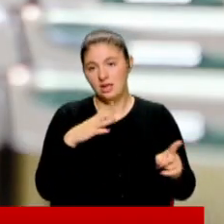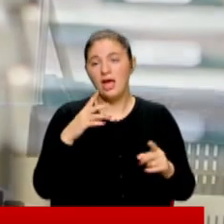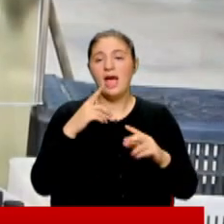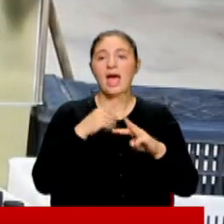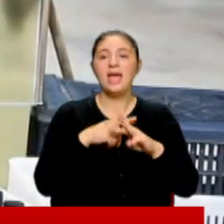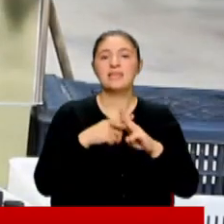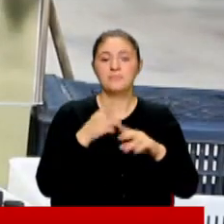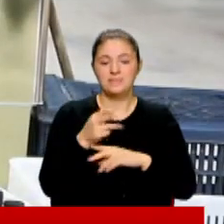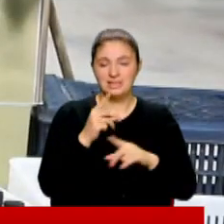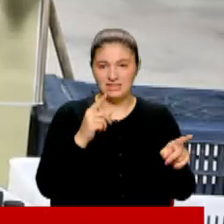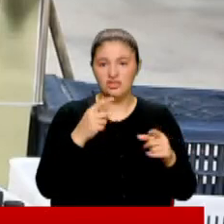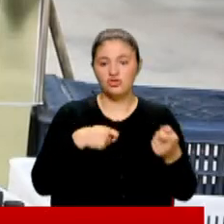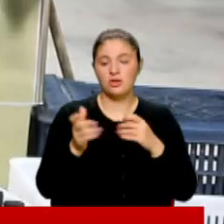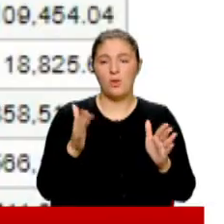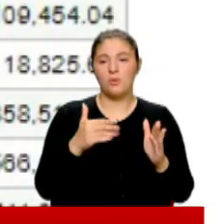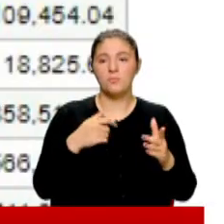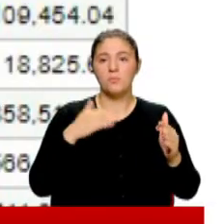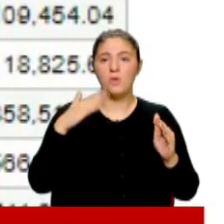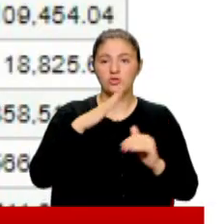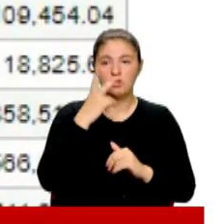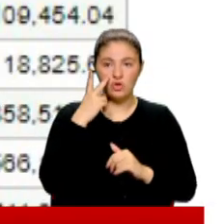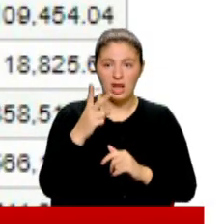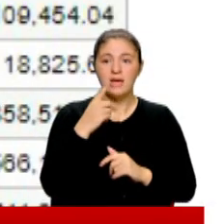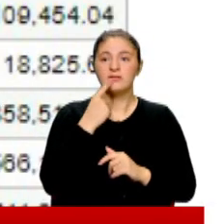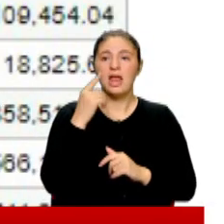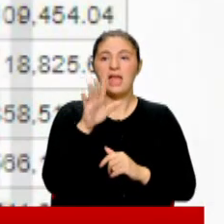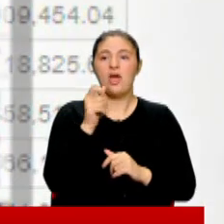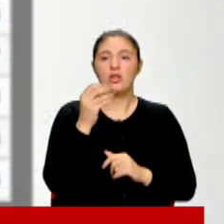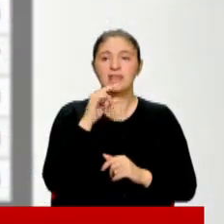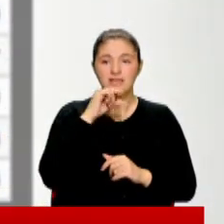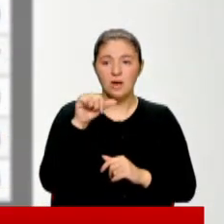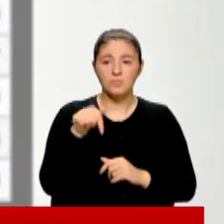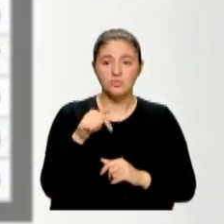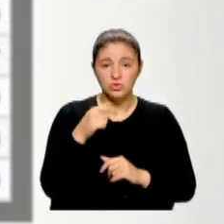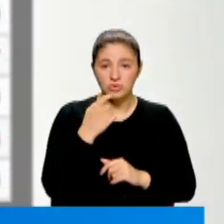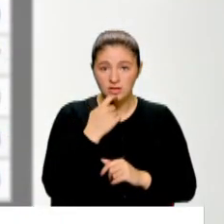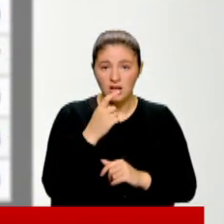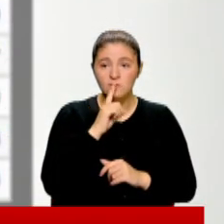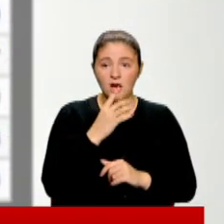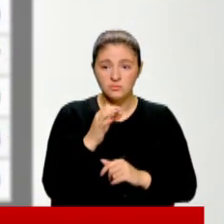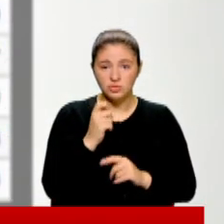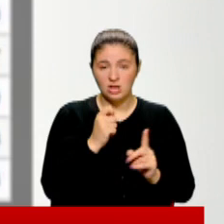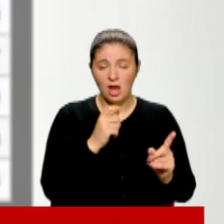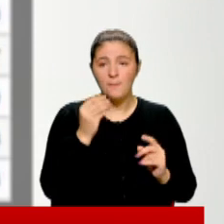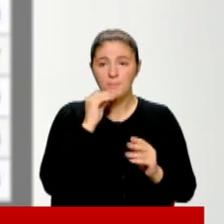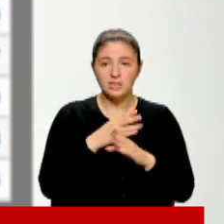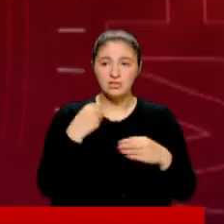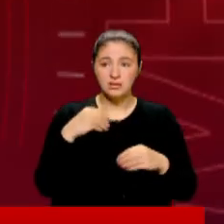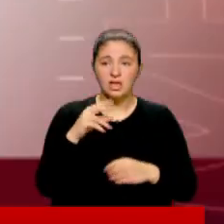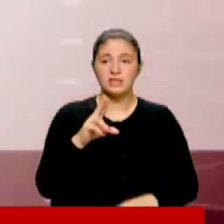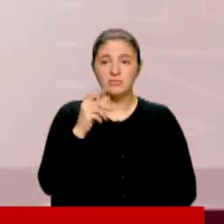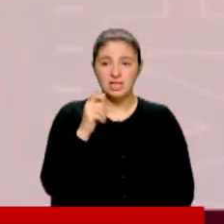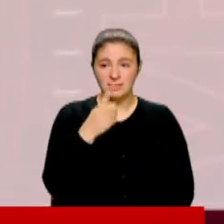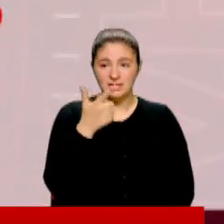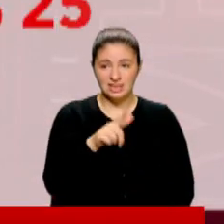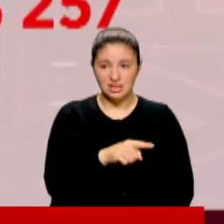Edremit Ticaret Borsası'na göre üreticide geçen yıl 50 lira olan zeytinyağı bugün 160 lira. Marketlerde ise geçen yıl 70